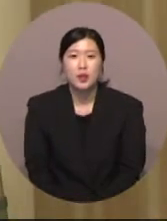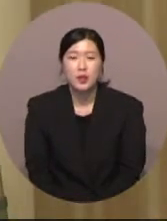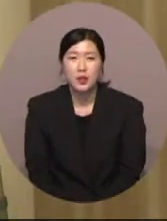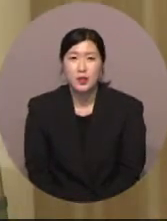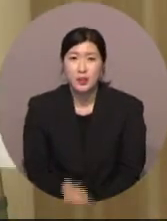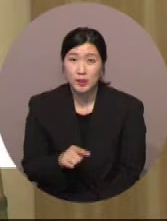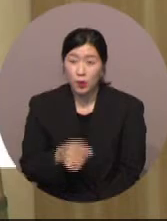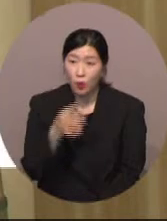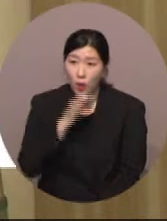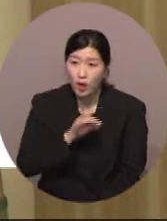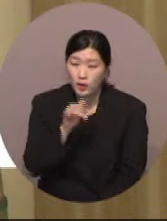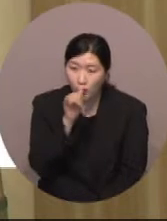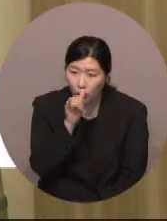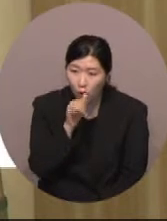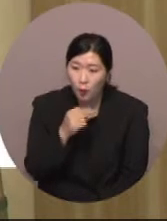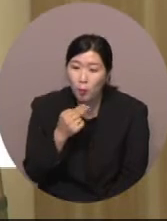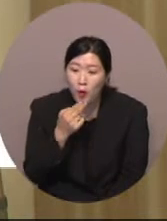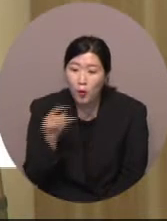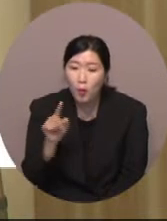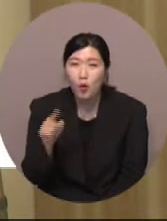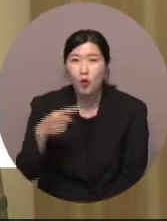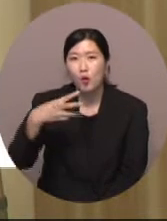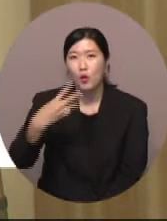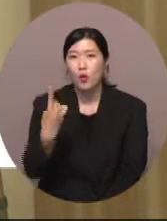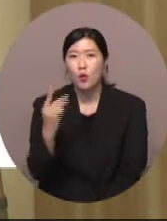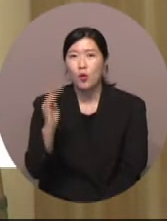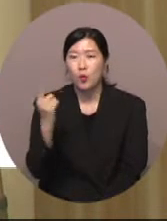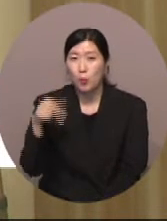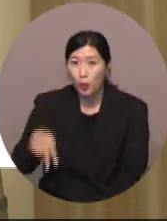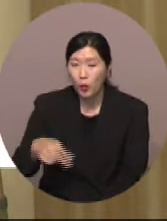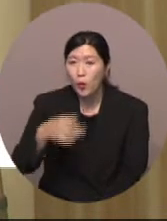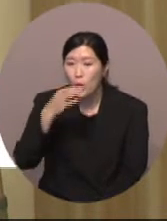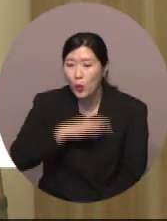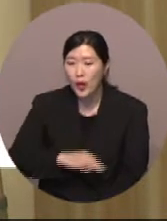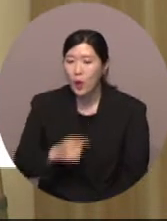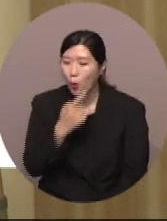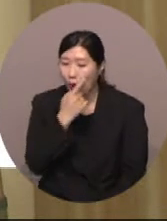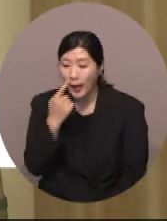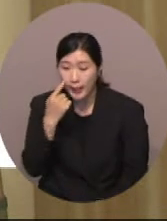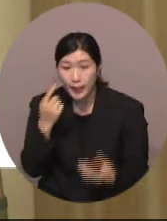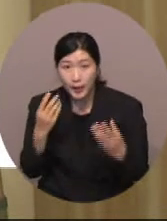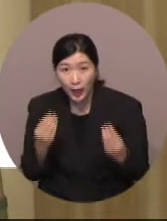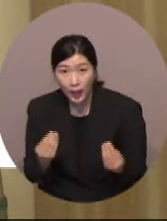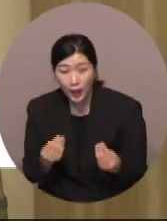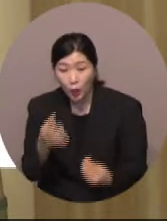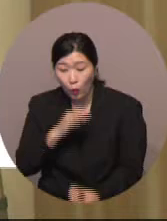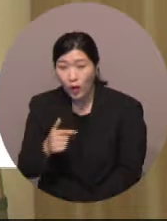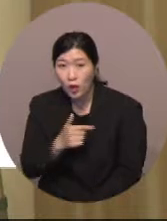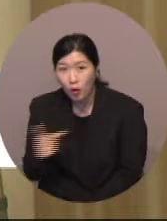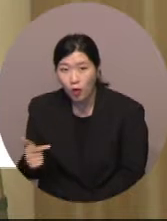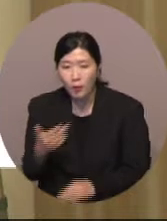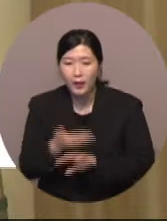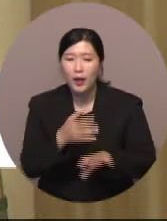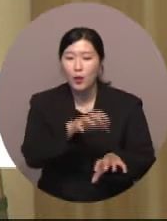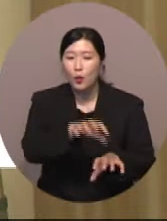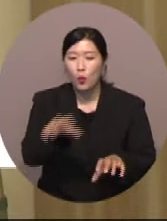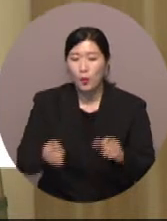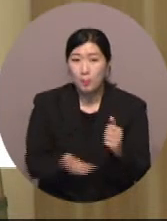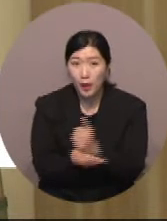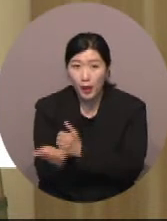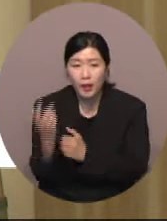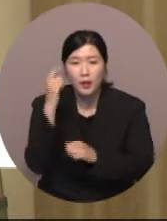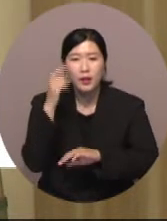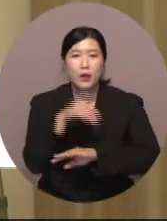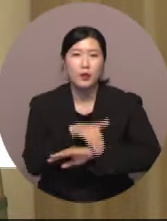향상 효과가 있는지 로봇에 대한 효과성을 검증을 하고 그거에 따라서 향후 더